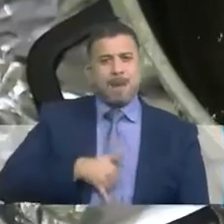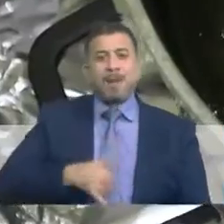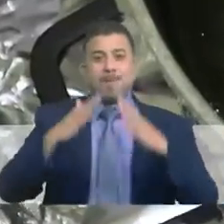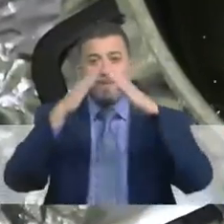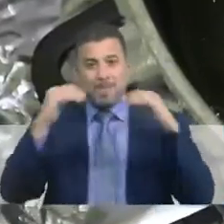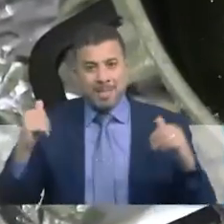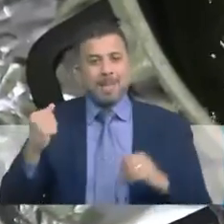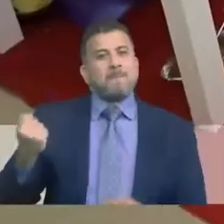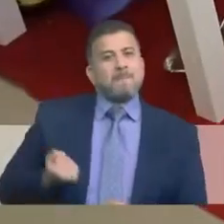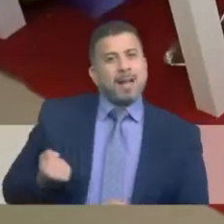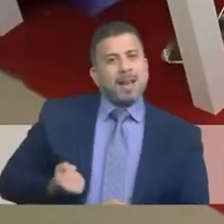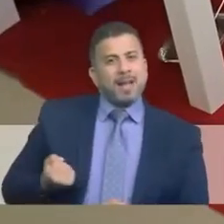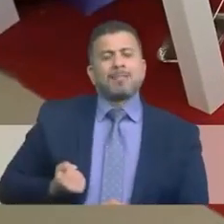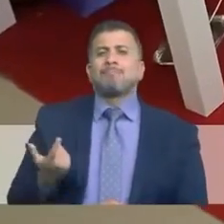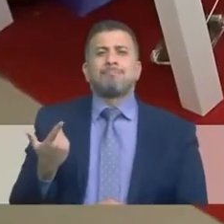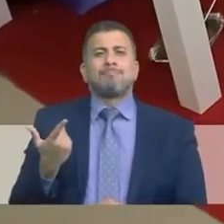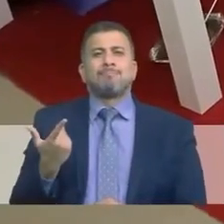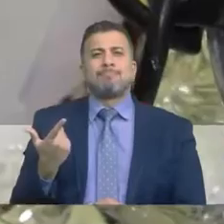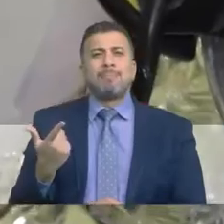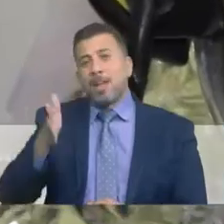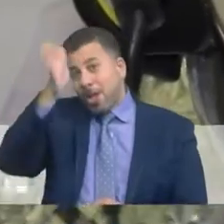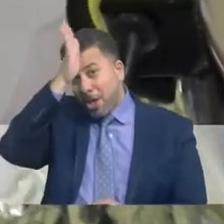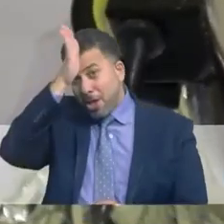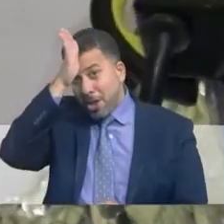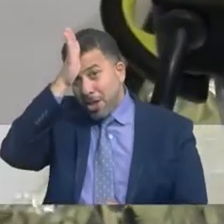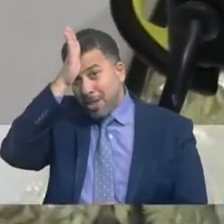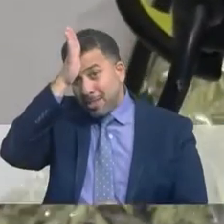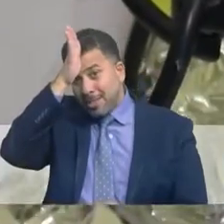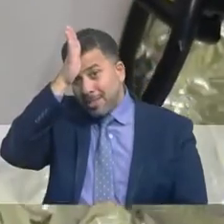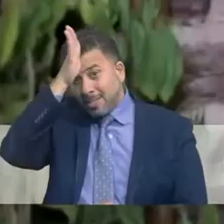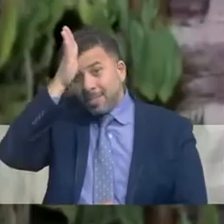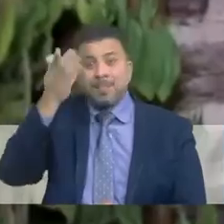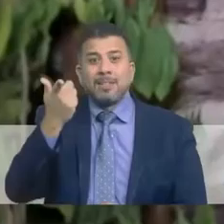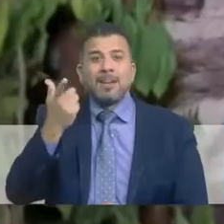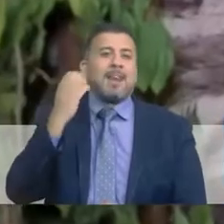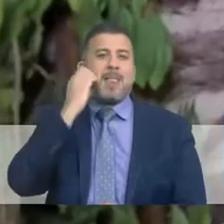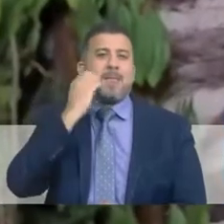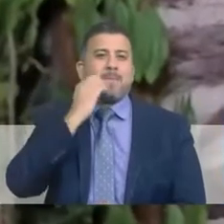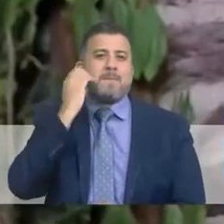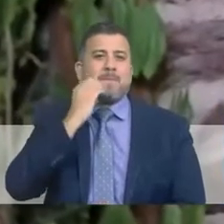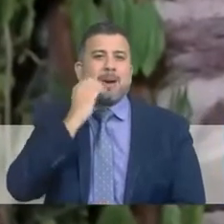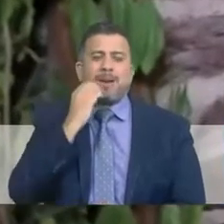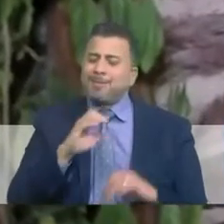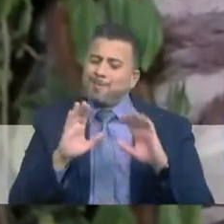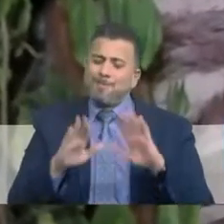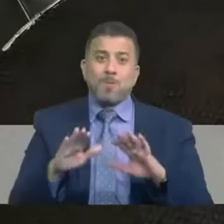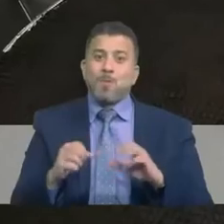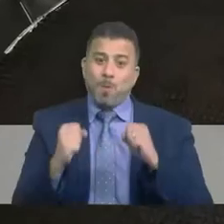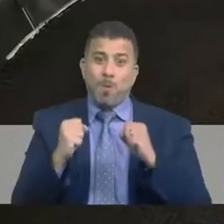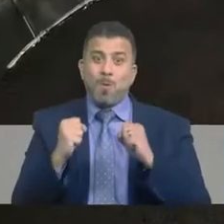ومصر والبحرين، وبالإضافة للعراق وبالطبع دولة الإمارات الحاضرة